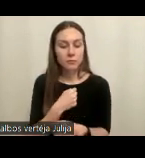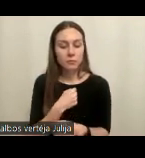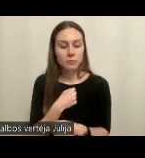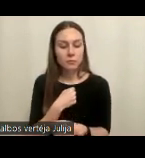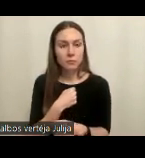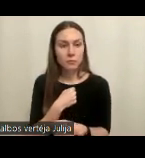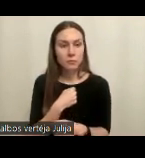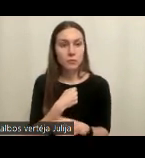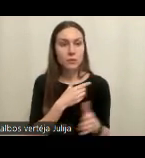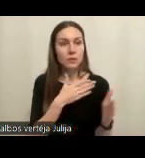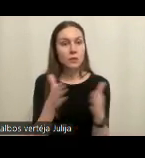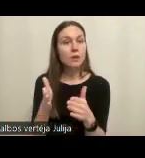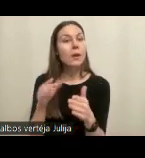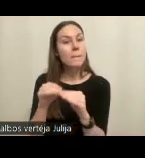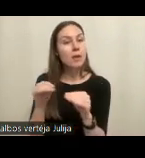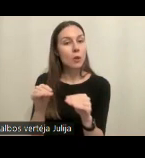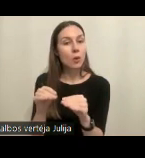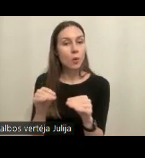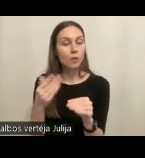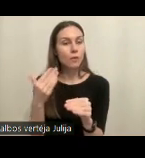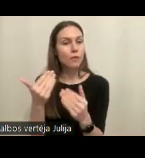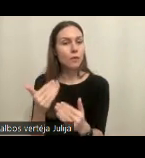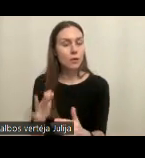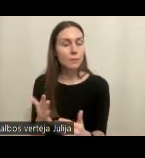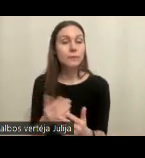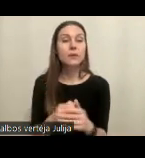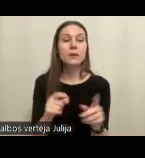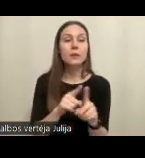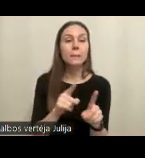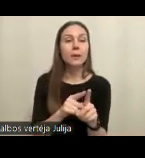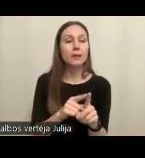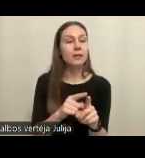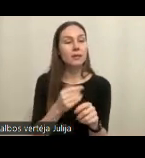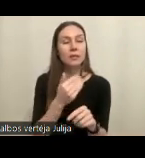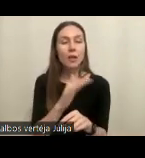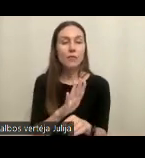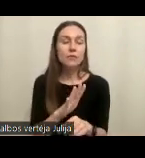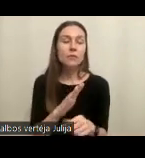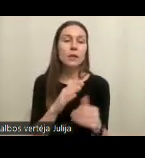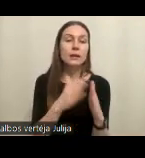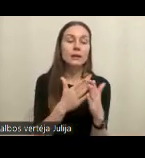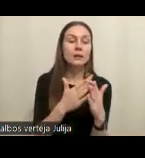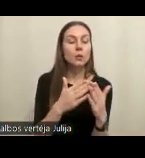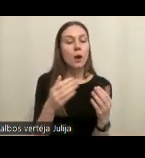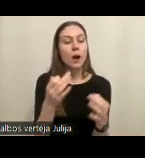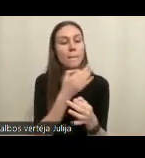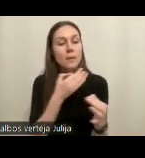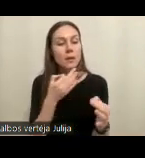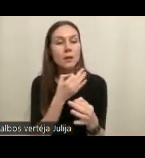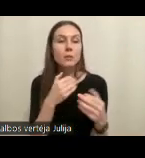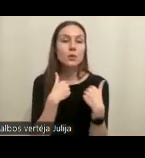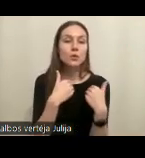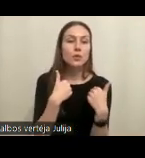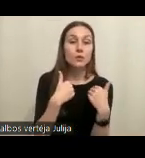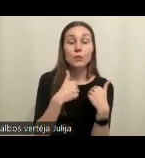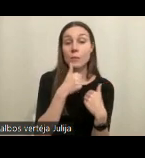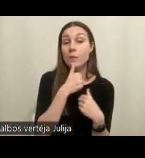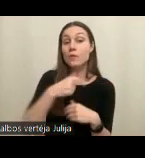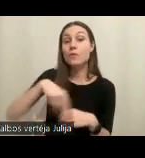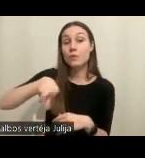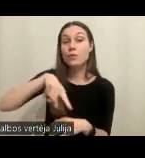į pedagoginius aspektus. Toliau, neoficialūs knygų aptarimai bei rekomendavimai. Taigi, jeigu žinote,